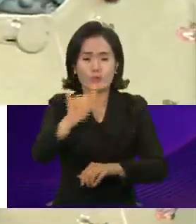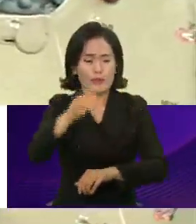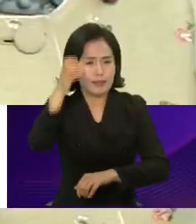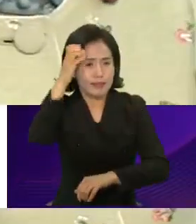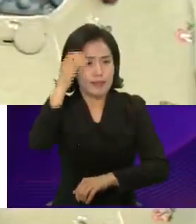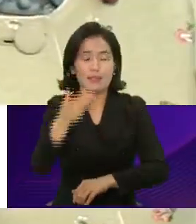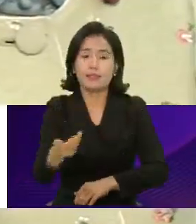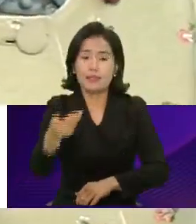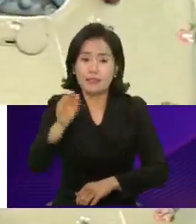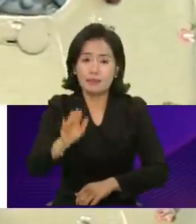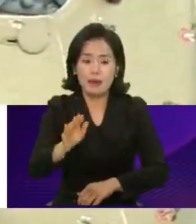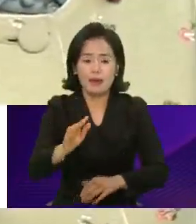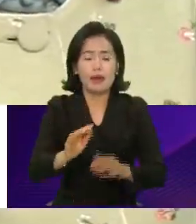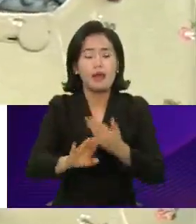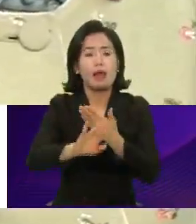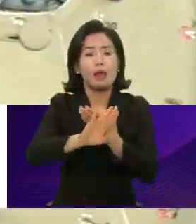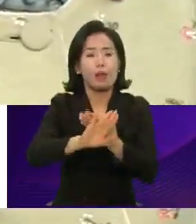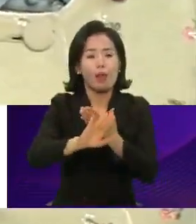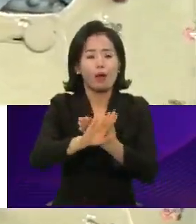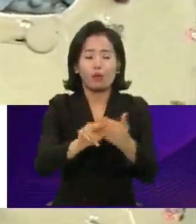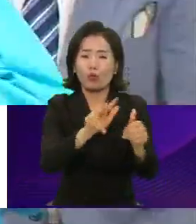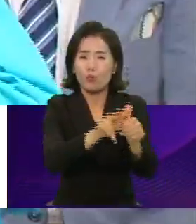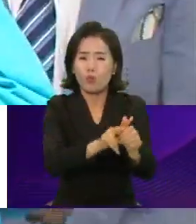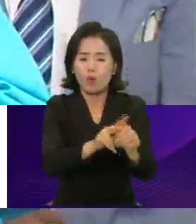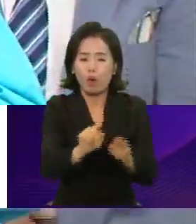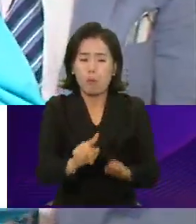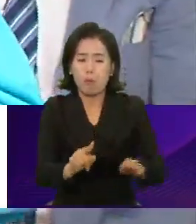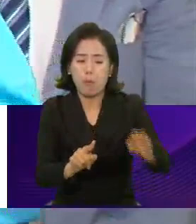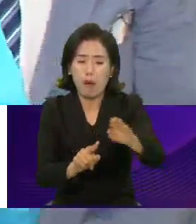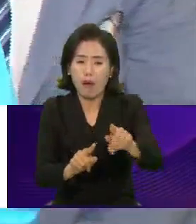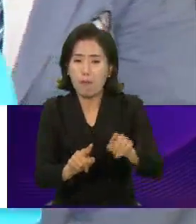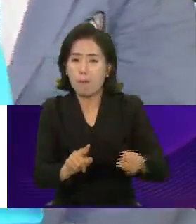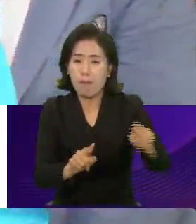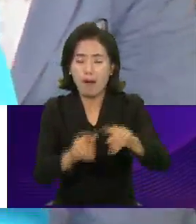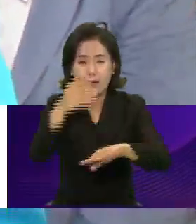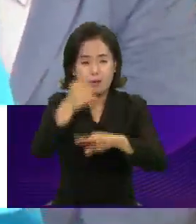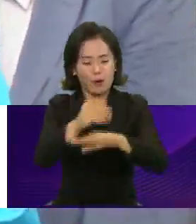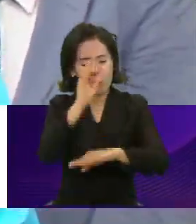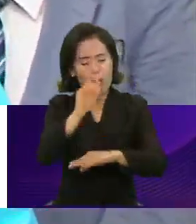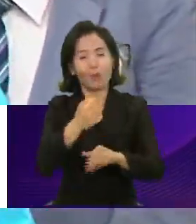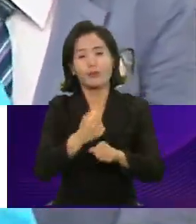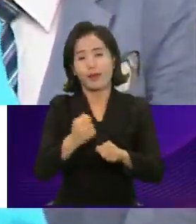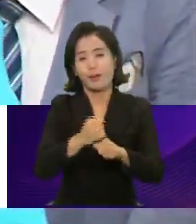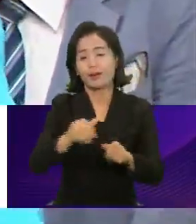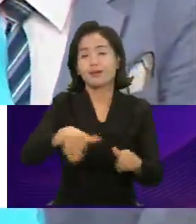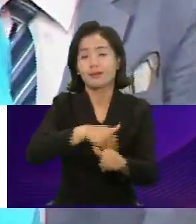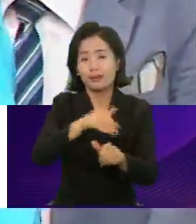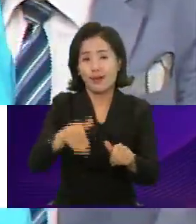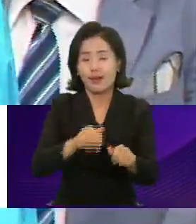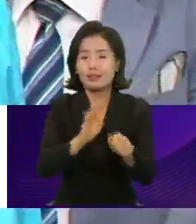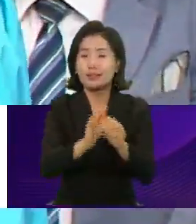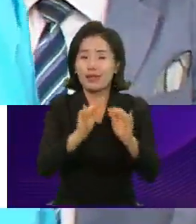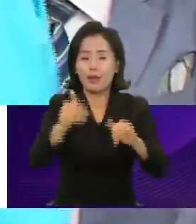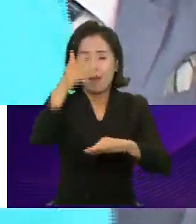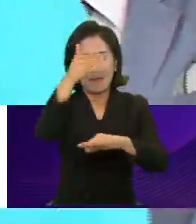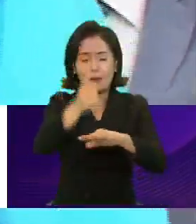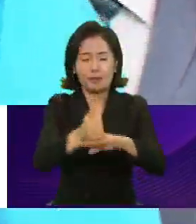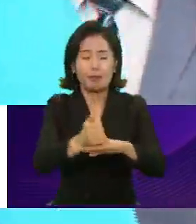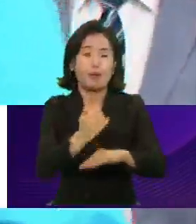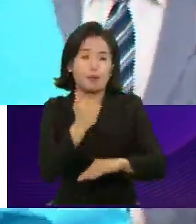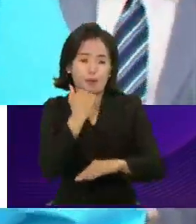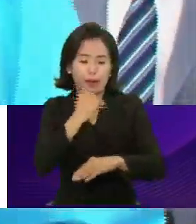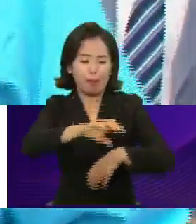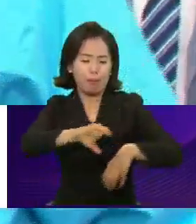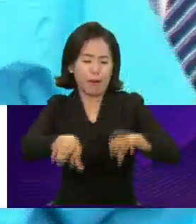기대를 모았지만 상대 후보가 크게 앞서는 것으로 예측된 출구조사 결과에 당혹해하는 모습입니다. 지지자들은 최종 결과에서